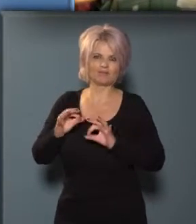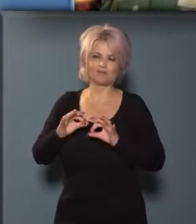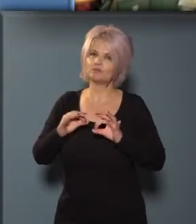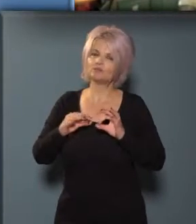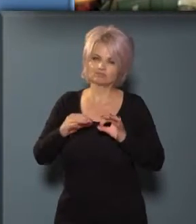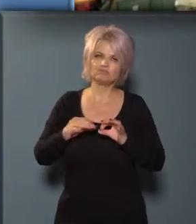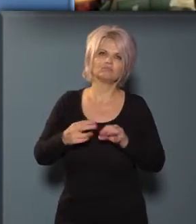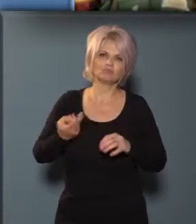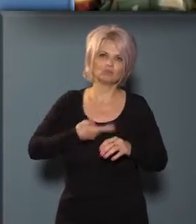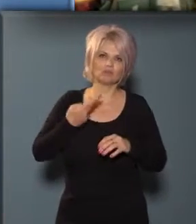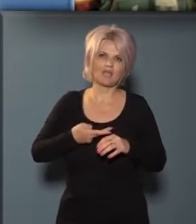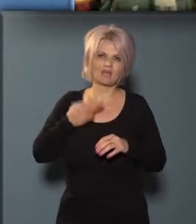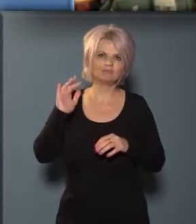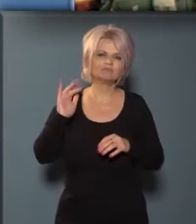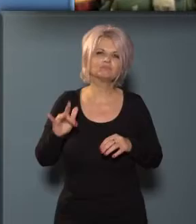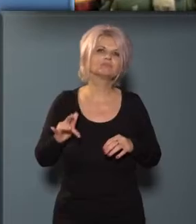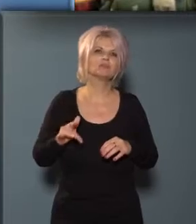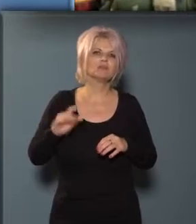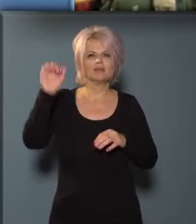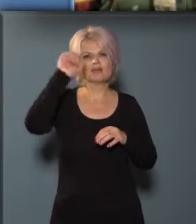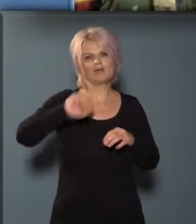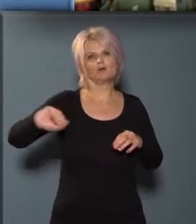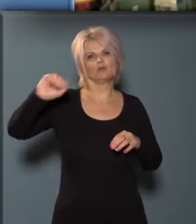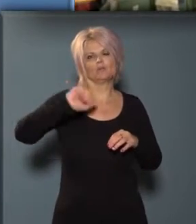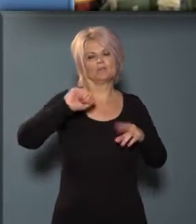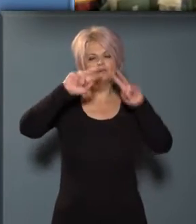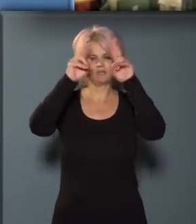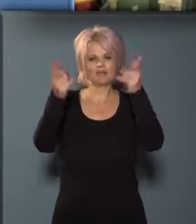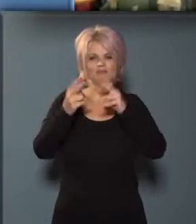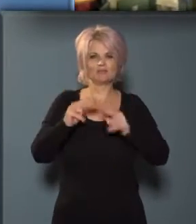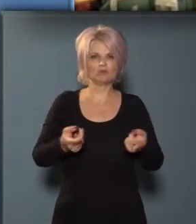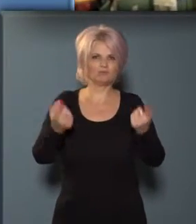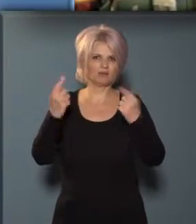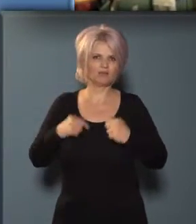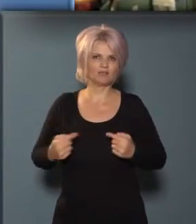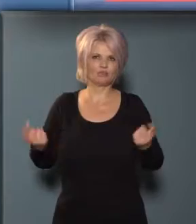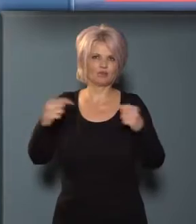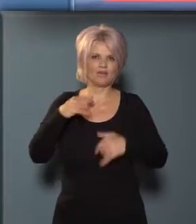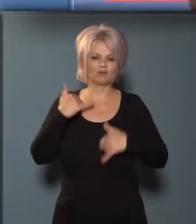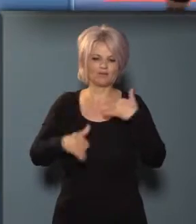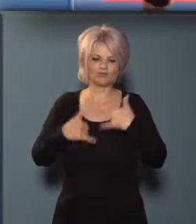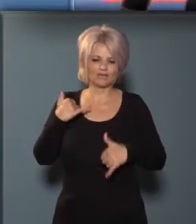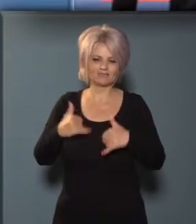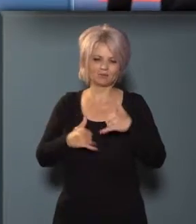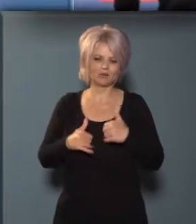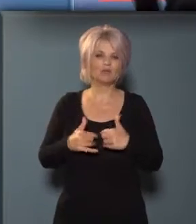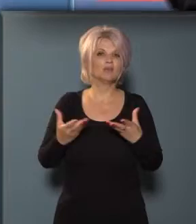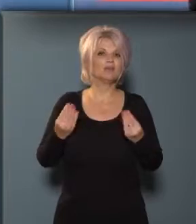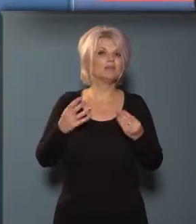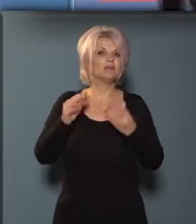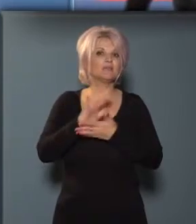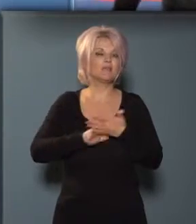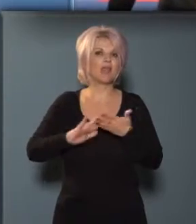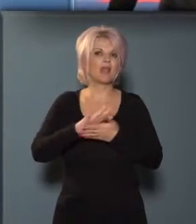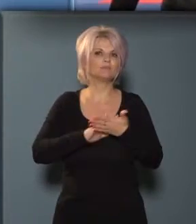nagyon büszkék vagyunk, hogy Európából és a nemzetközi szintéről is ide látogatnak versenyzők. Mennyire jellemző,